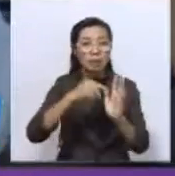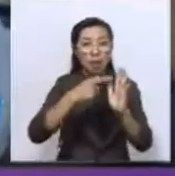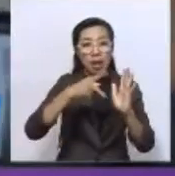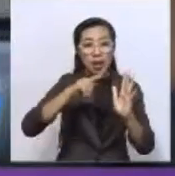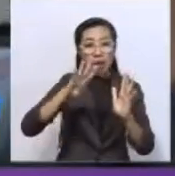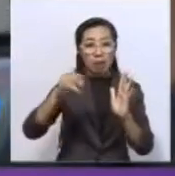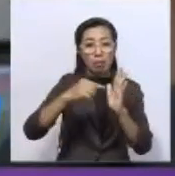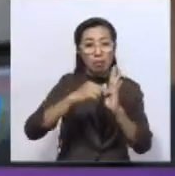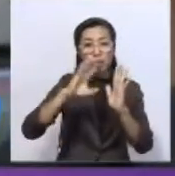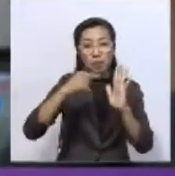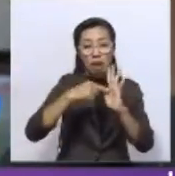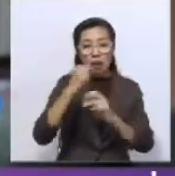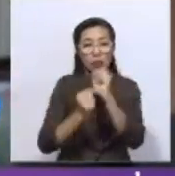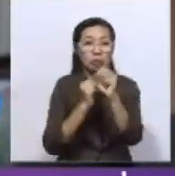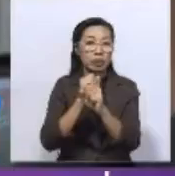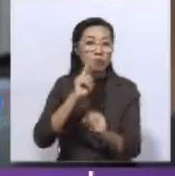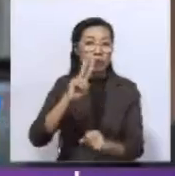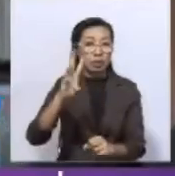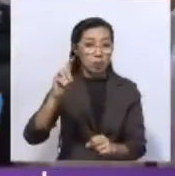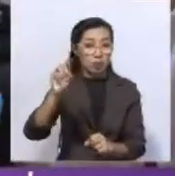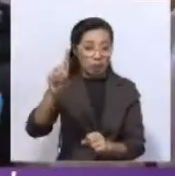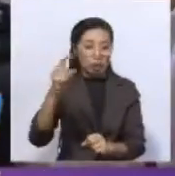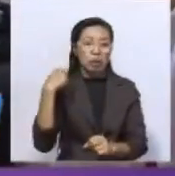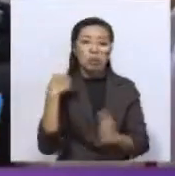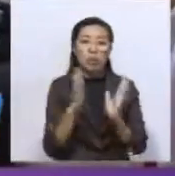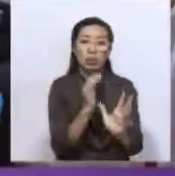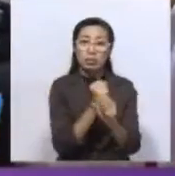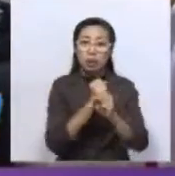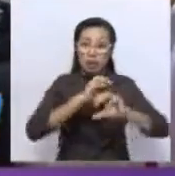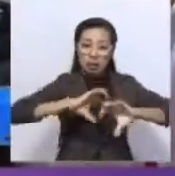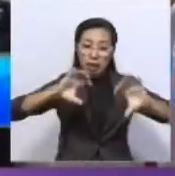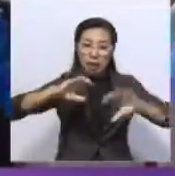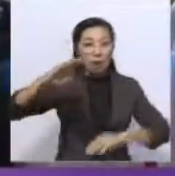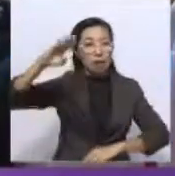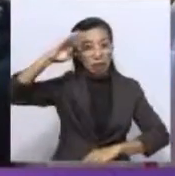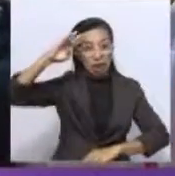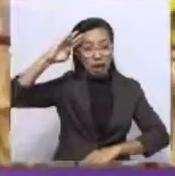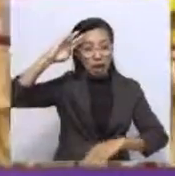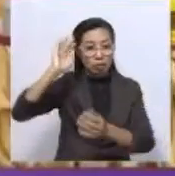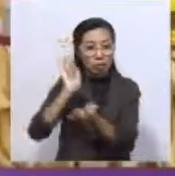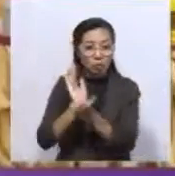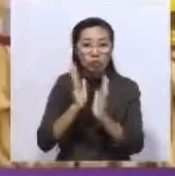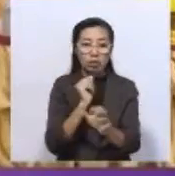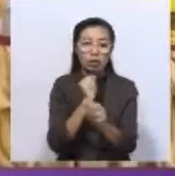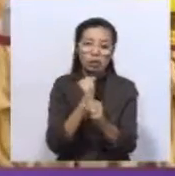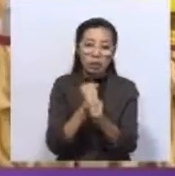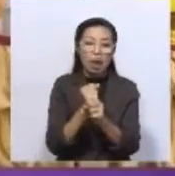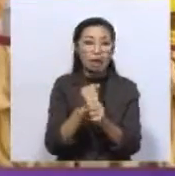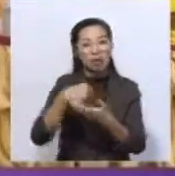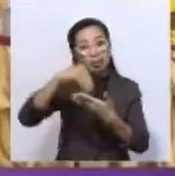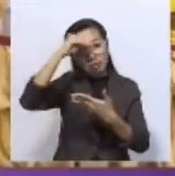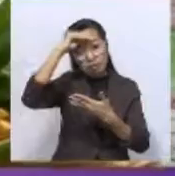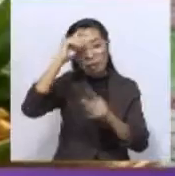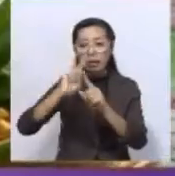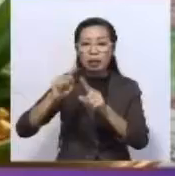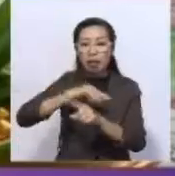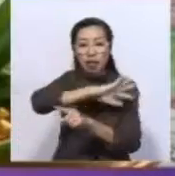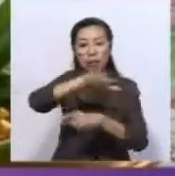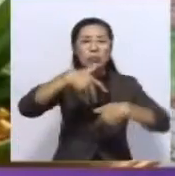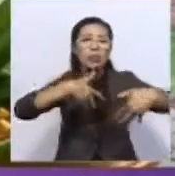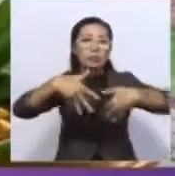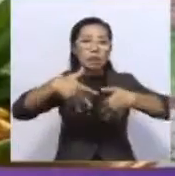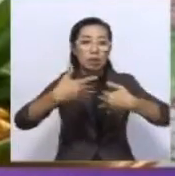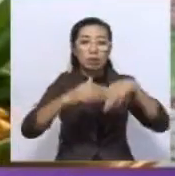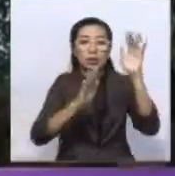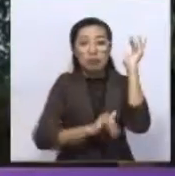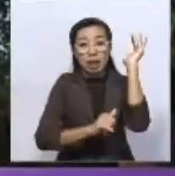ประจำปี2561โดยมีข้าราชการทหารตำรวจพนักงานลูกจ้างนักเรียนนักศึกษารวมทั้งประชาชน